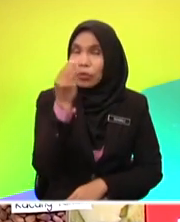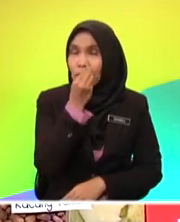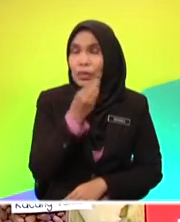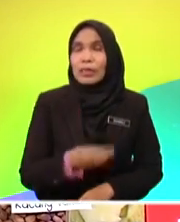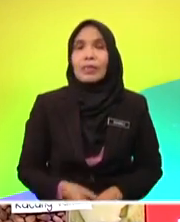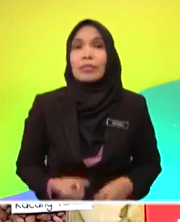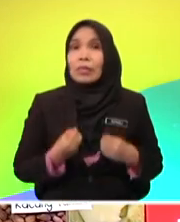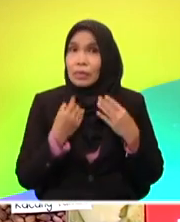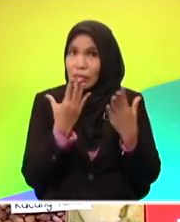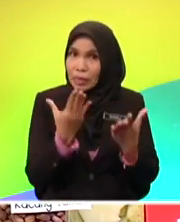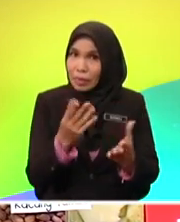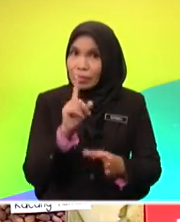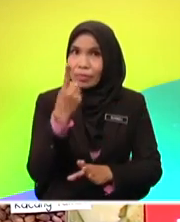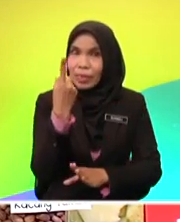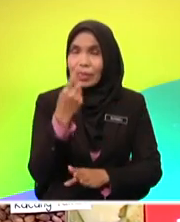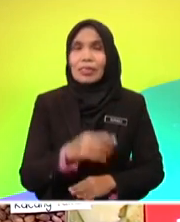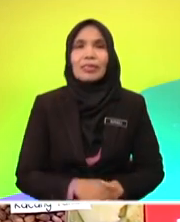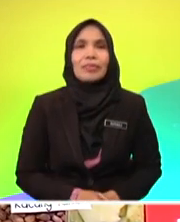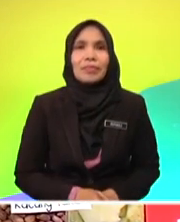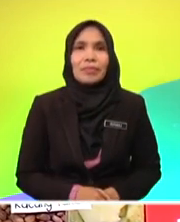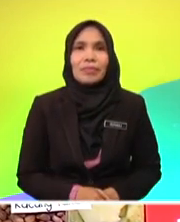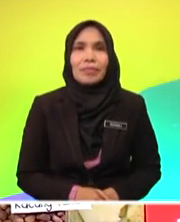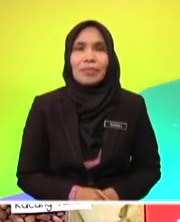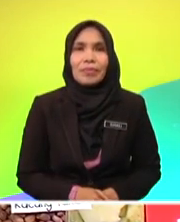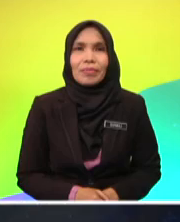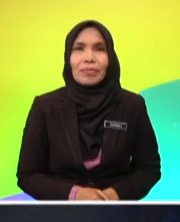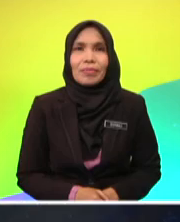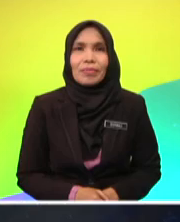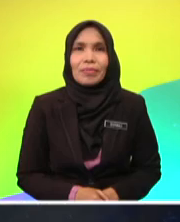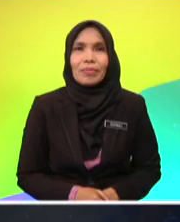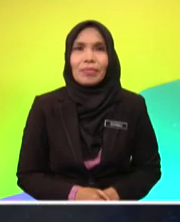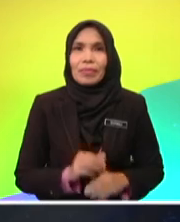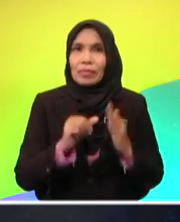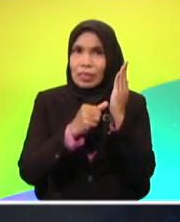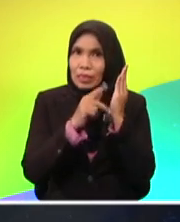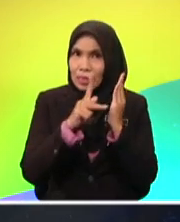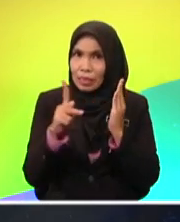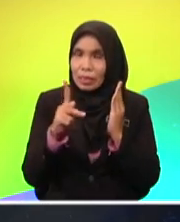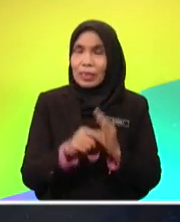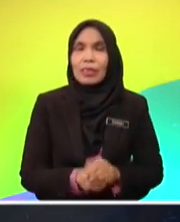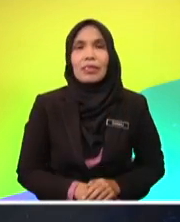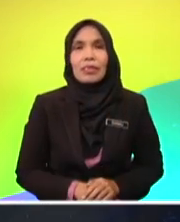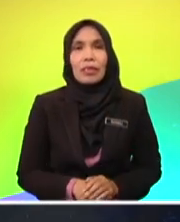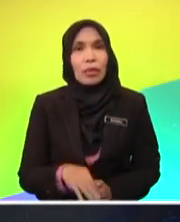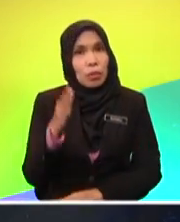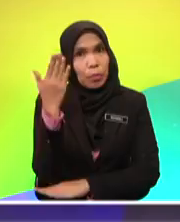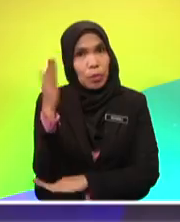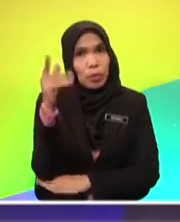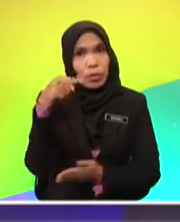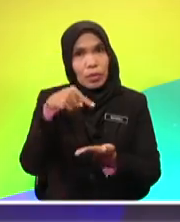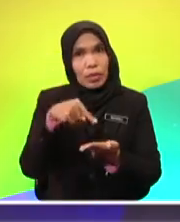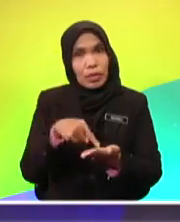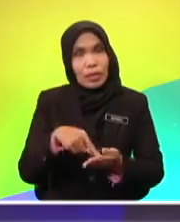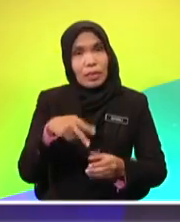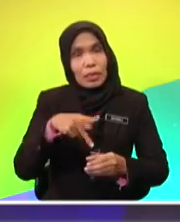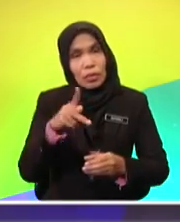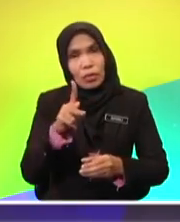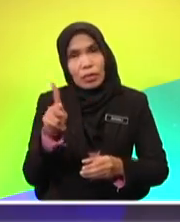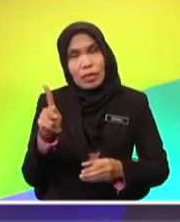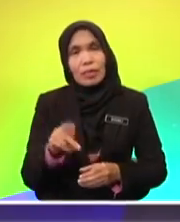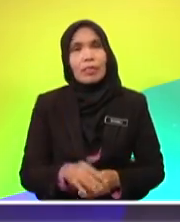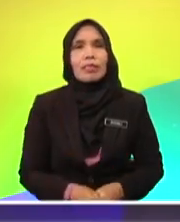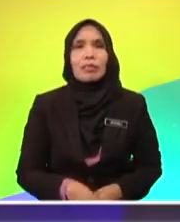jenis sayur-sayuran dan juga buah-buahan. Asalkan ia mengeluarkan bunga. Ya, betul. Sama ada bunga itu akan menjadi buah ataupun tidak. Ya,